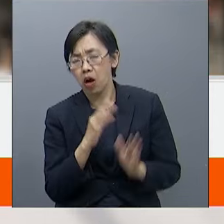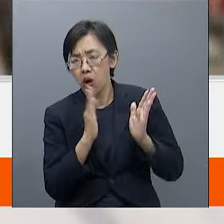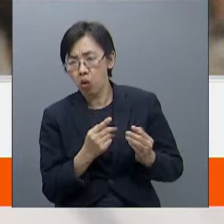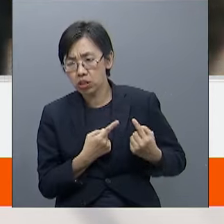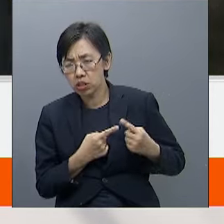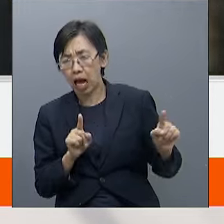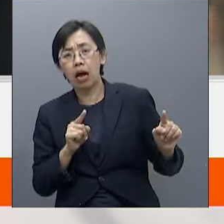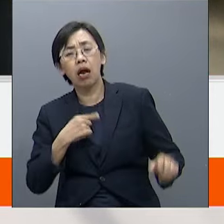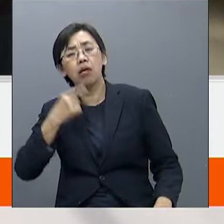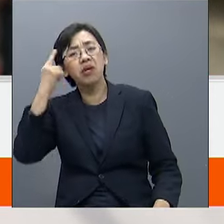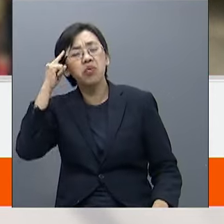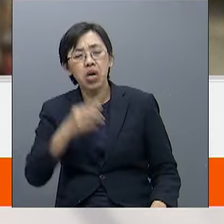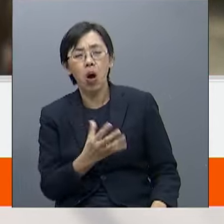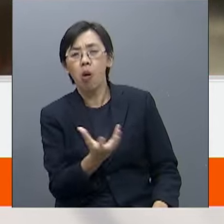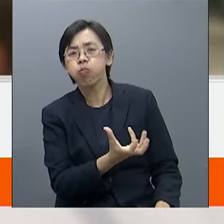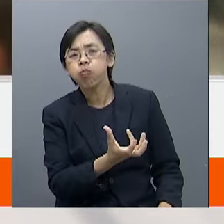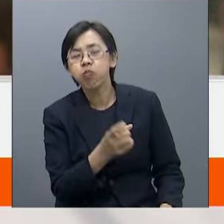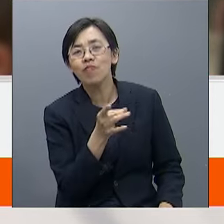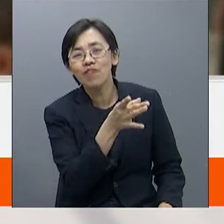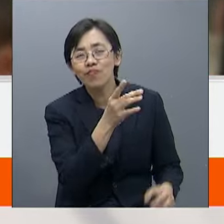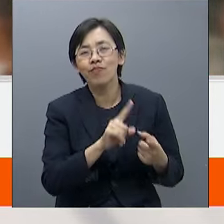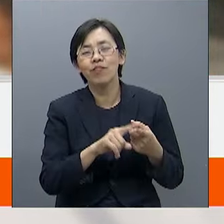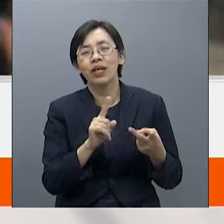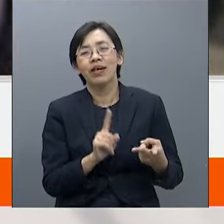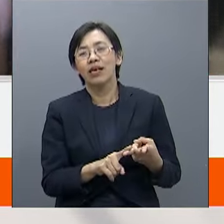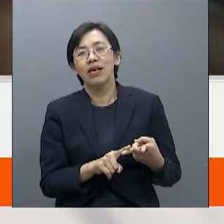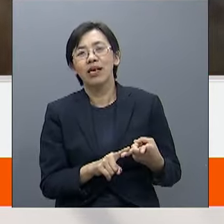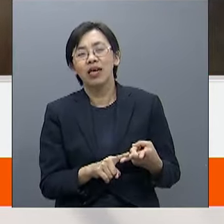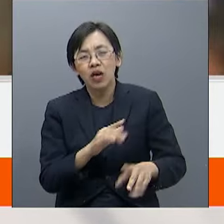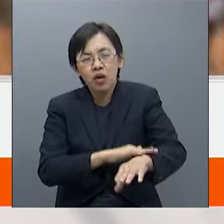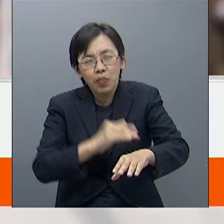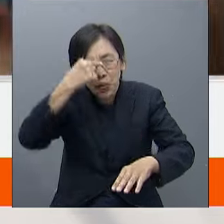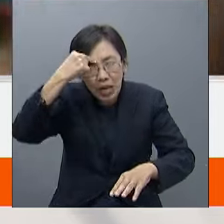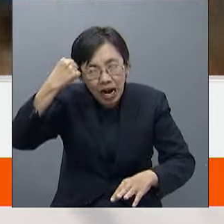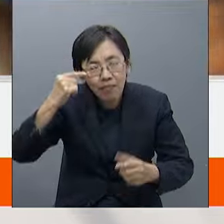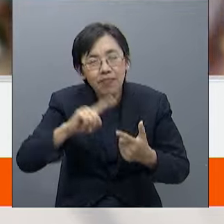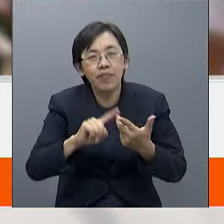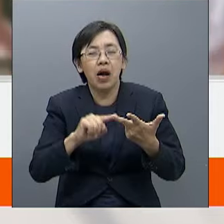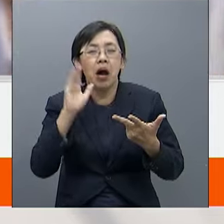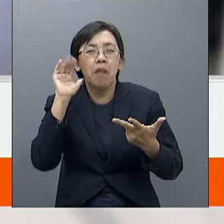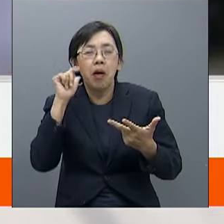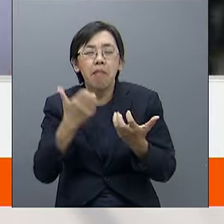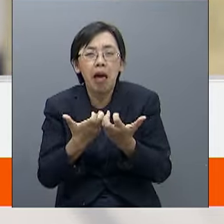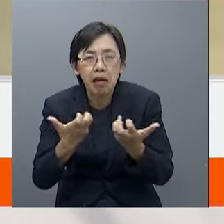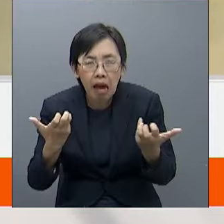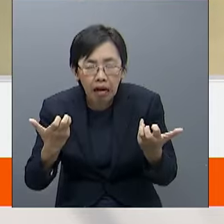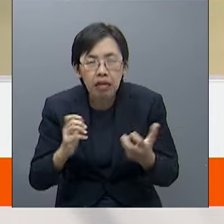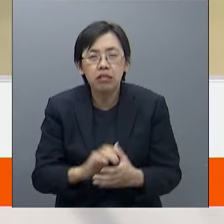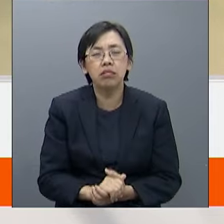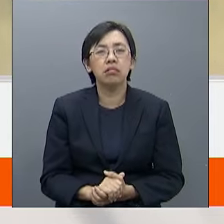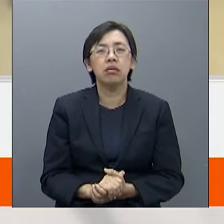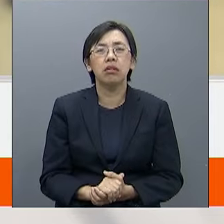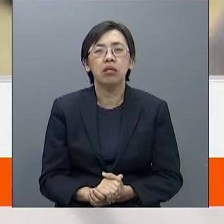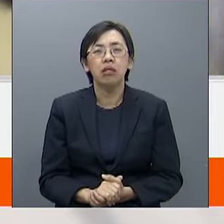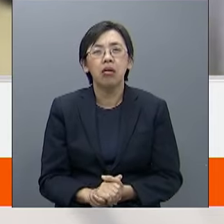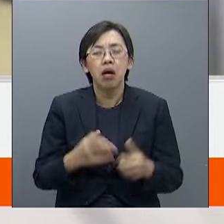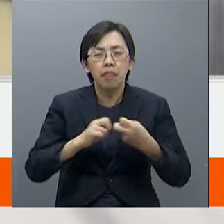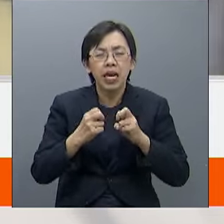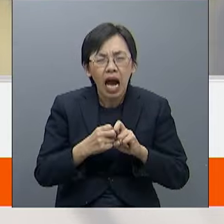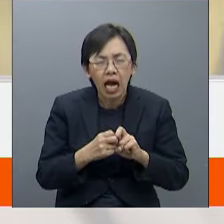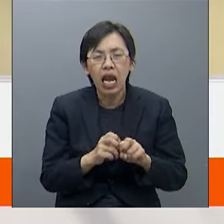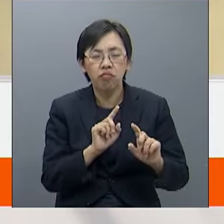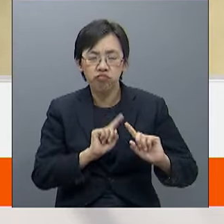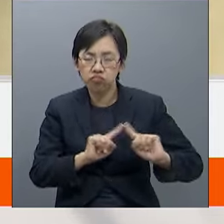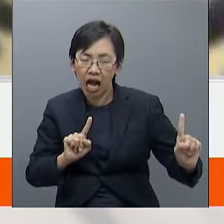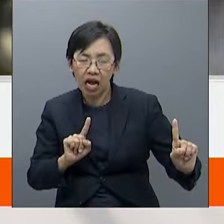เนาะเราก็ไปล้อเรื่องอ้วนเรื่องตัวดำเรื่องพ่อแม่แยกกันเรื่องความแตกต่างซึ่งจริง